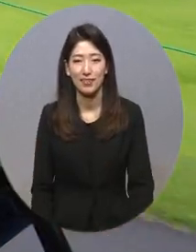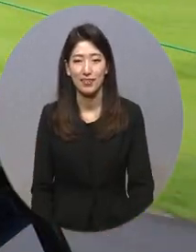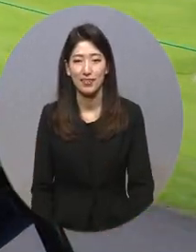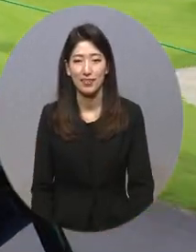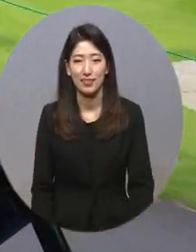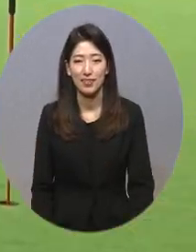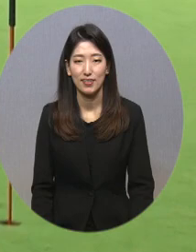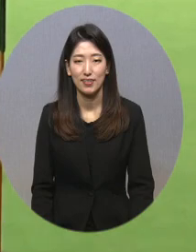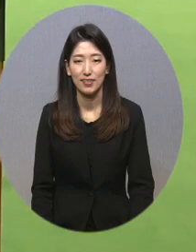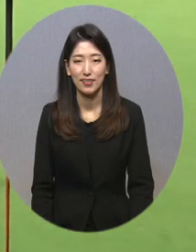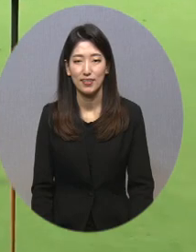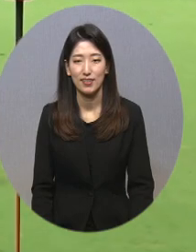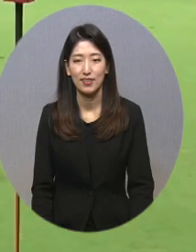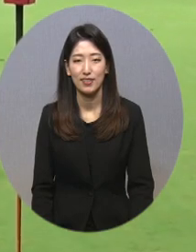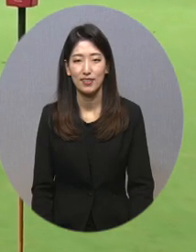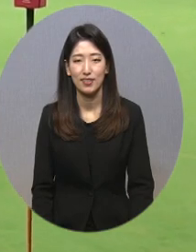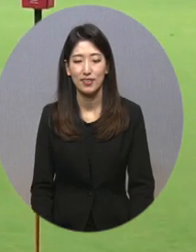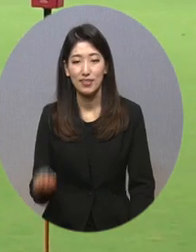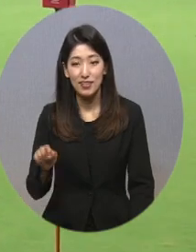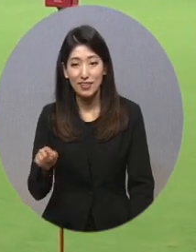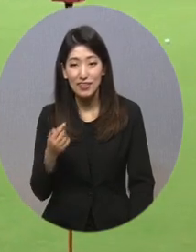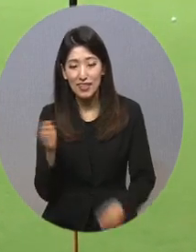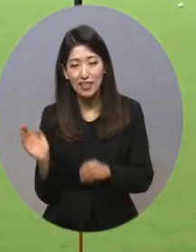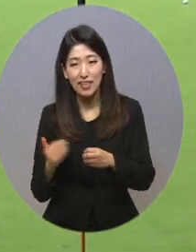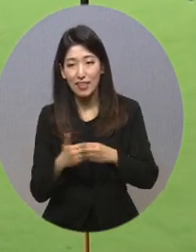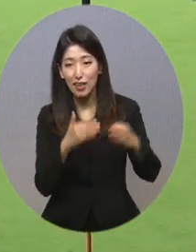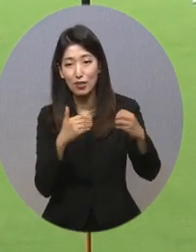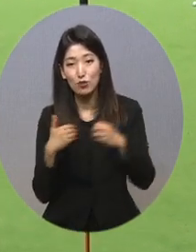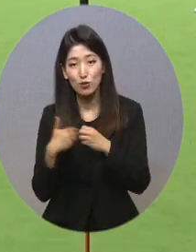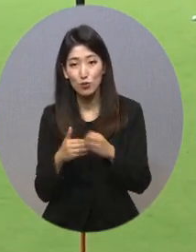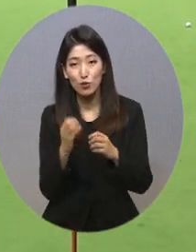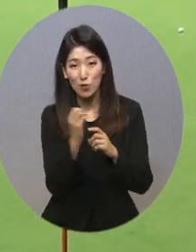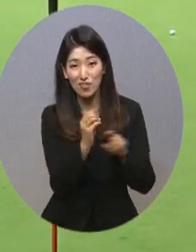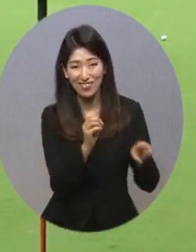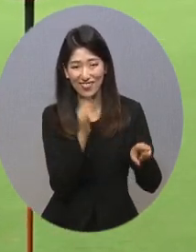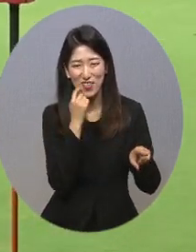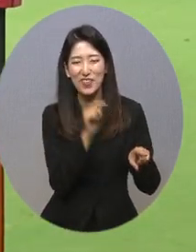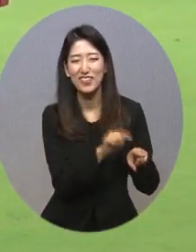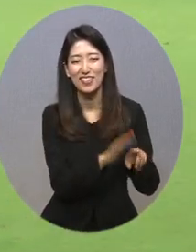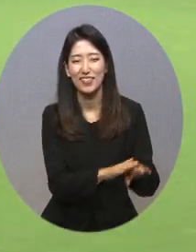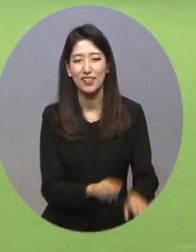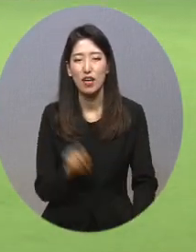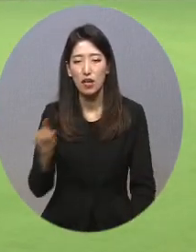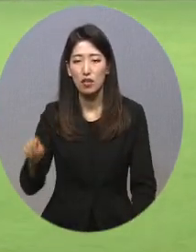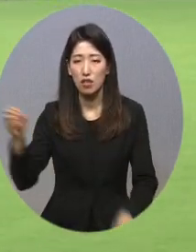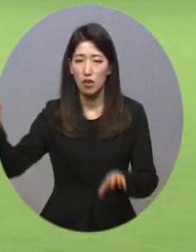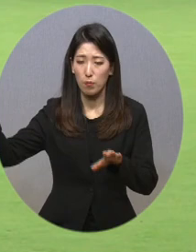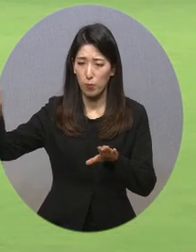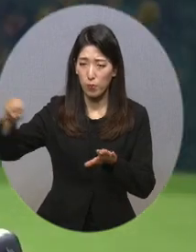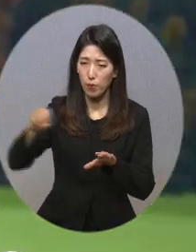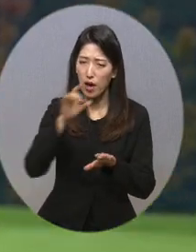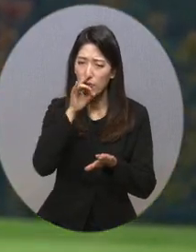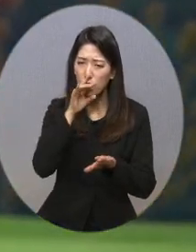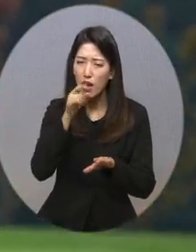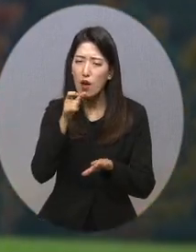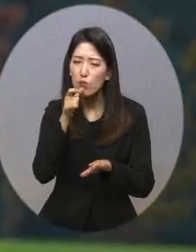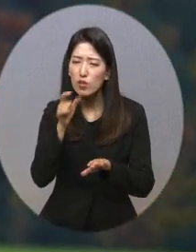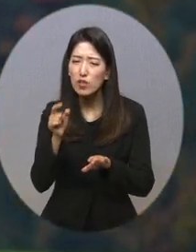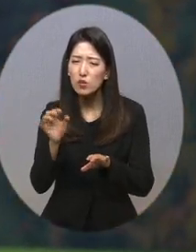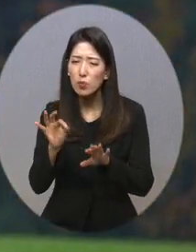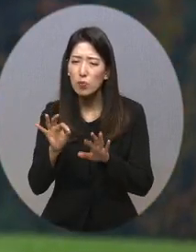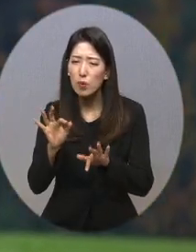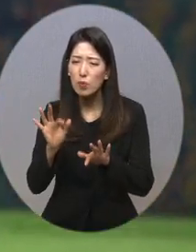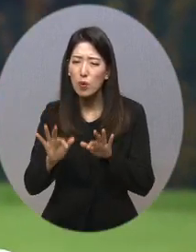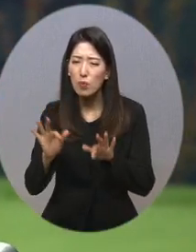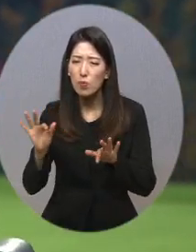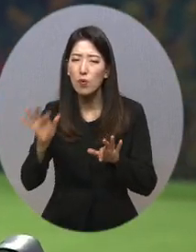탁구공이 좋네. 이게 그린이 상당히 안 구를 것 같은 느낌이다. 이슬 내려가지고. 와 진짜